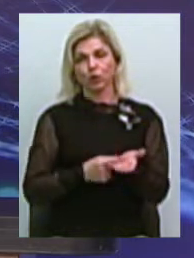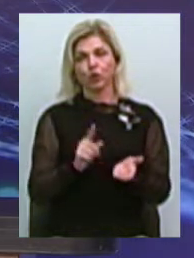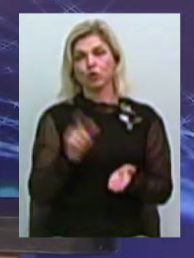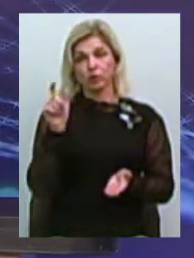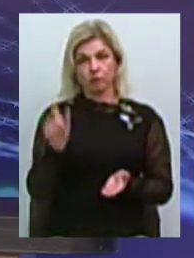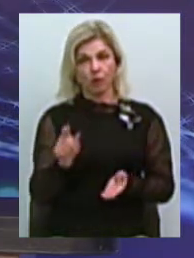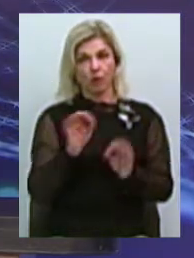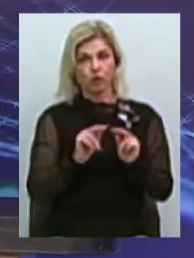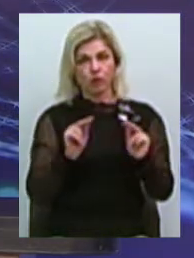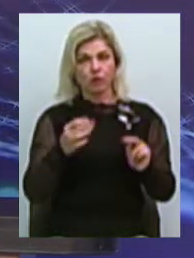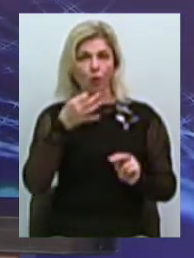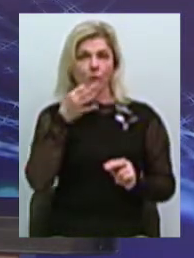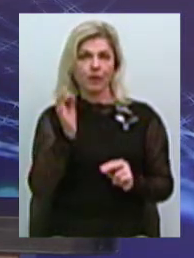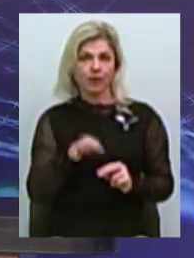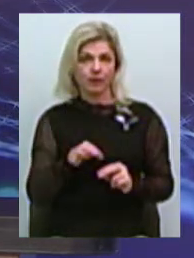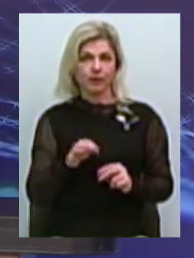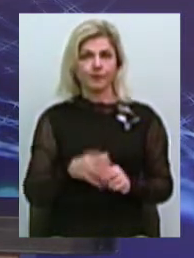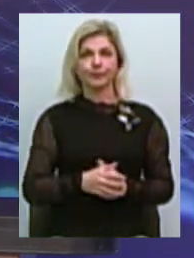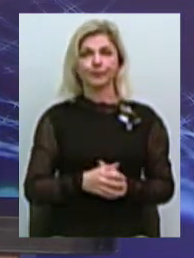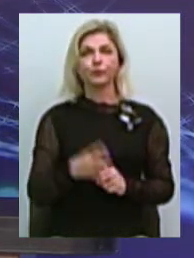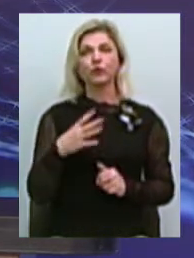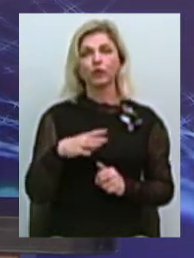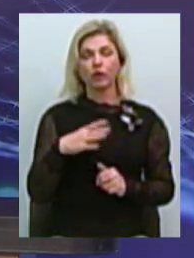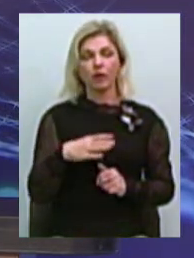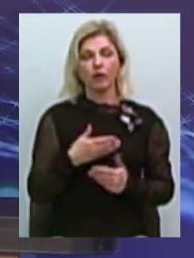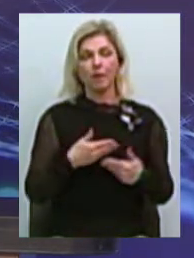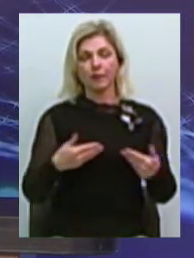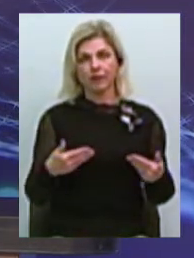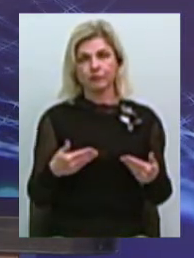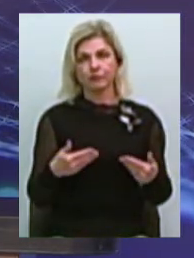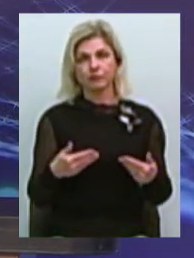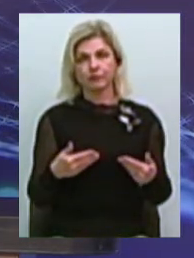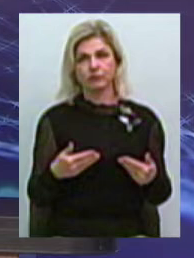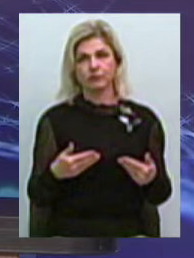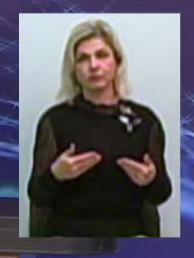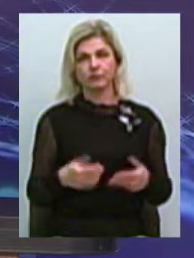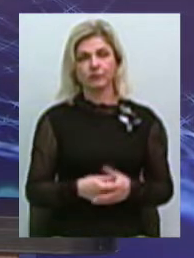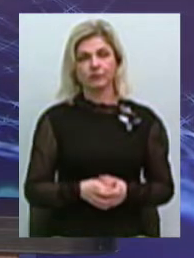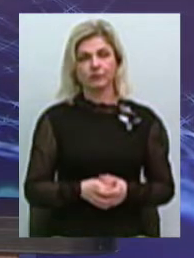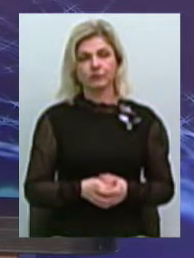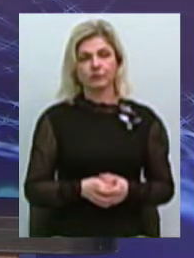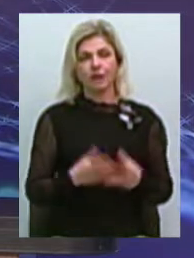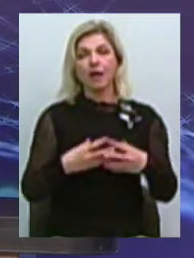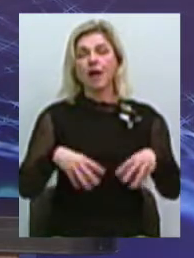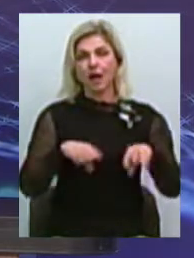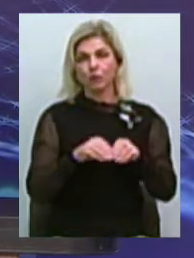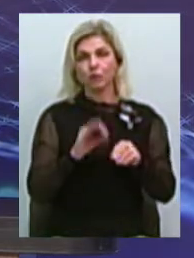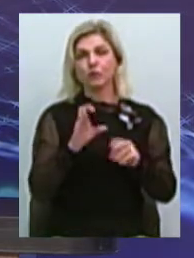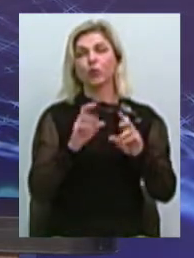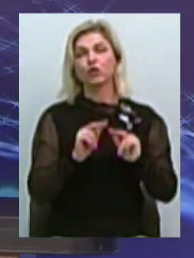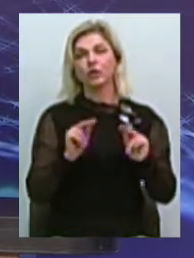компетентний. І якраз ми чекаємо, ми, я маю на увазі, ми разом із учителями,